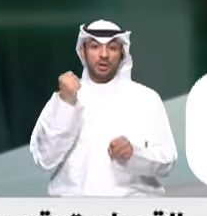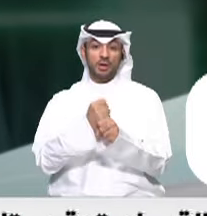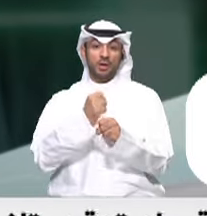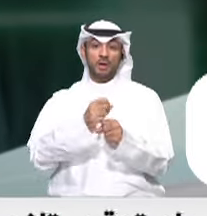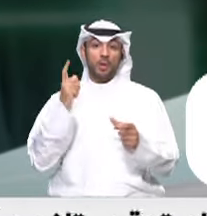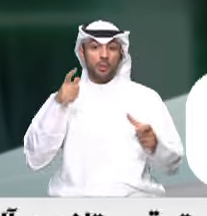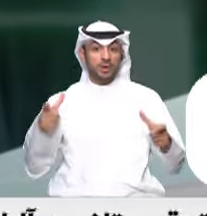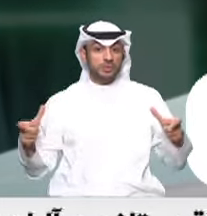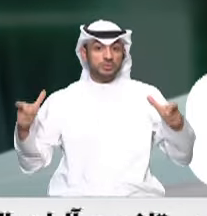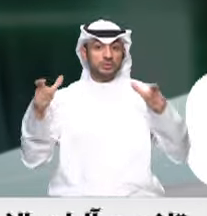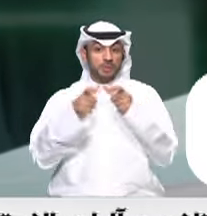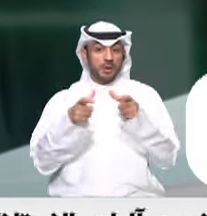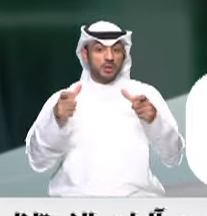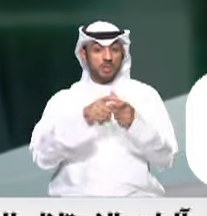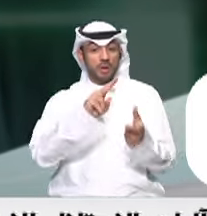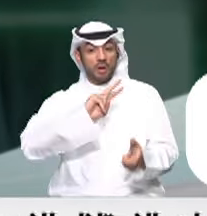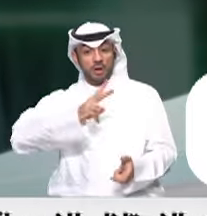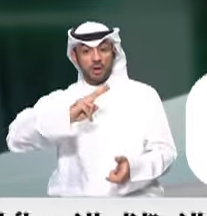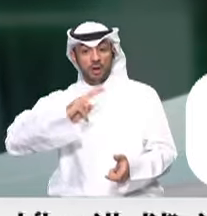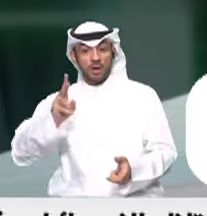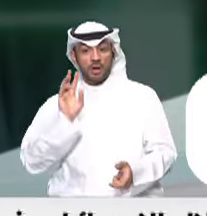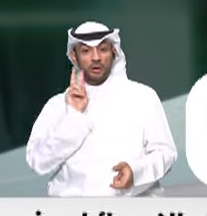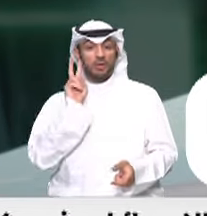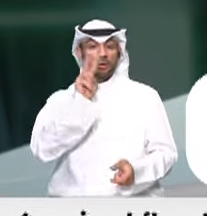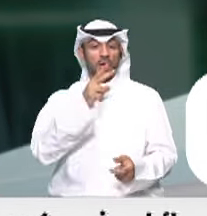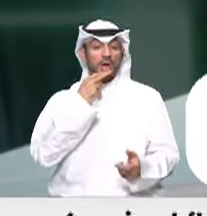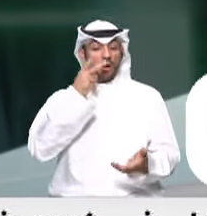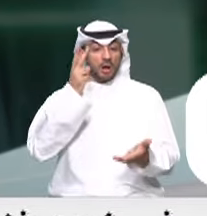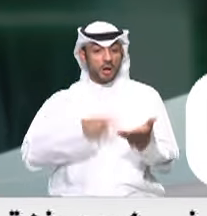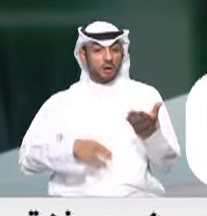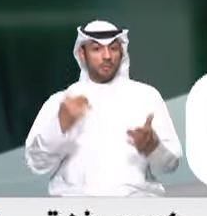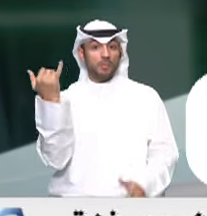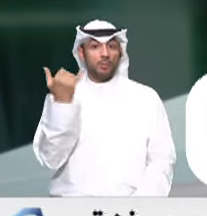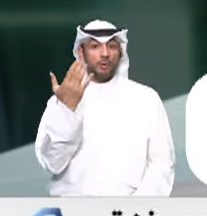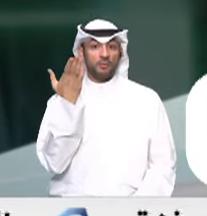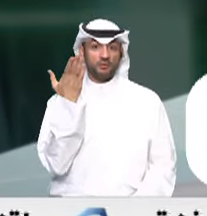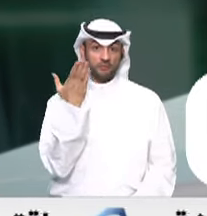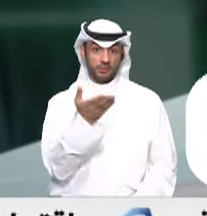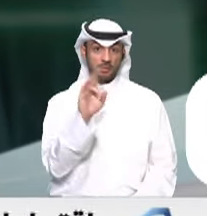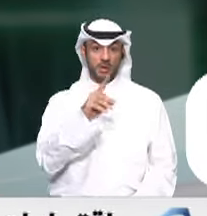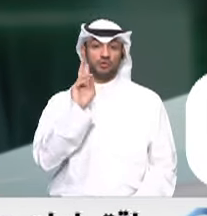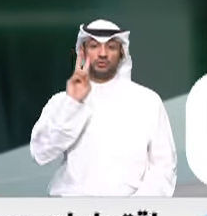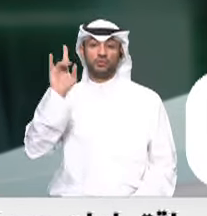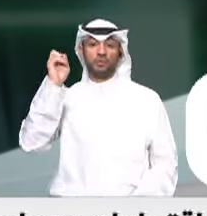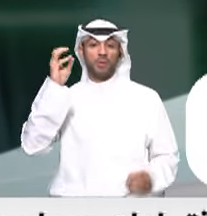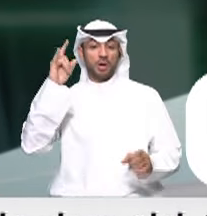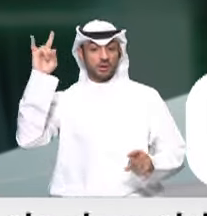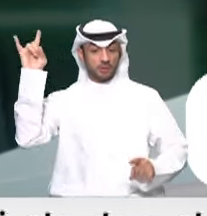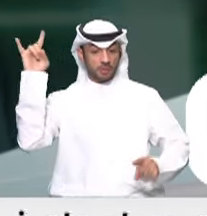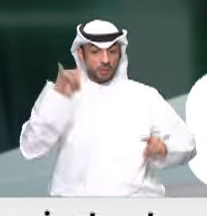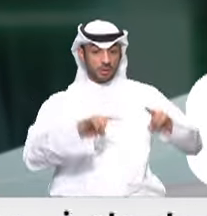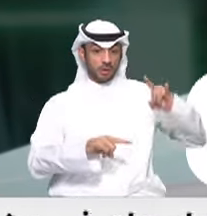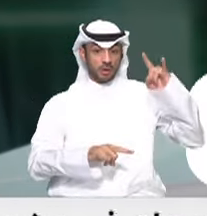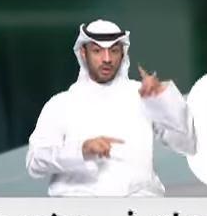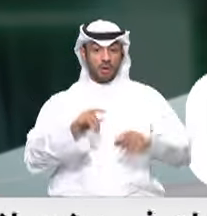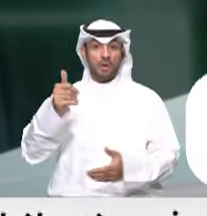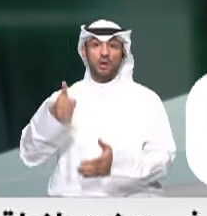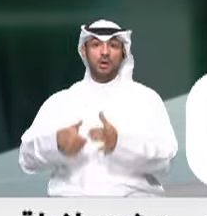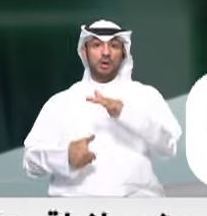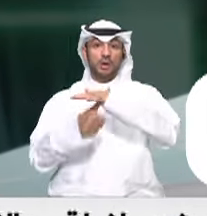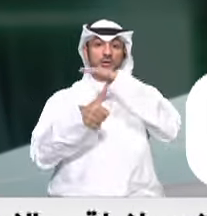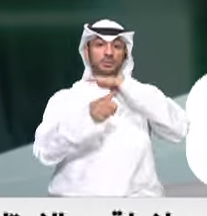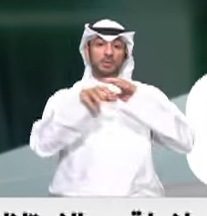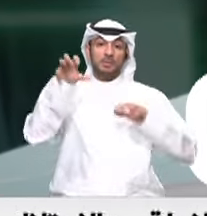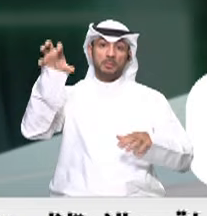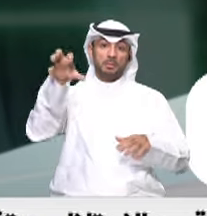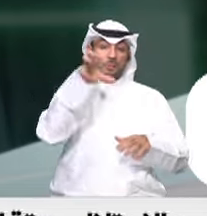القمم والمؤتمرات التي نتج عنها قرارات مهمة، إضافة للزيارات رفيعة المستوى من رؤساء وزعماء